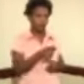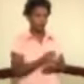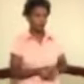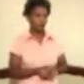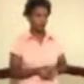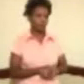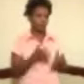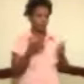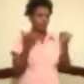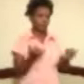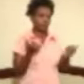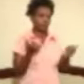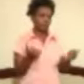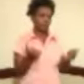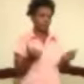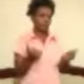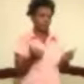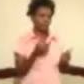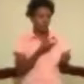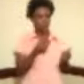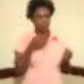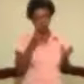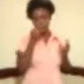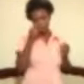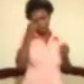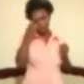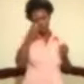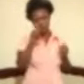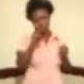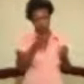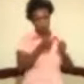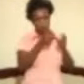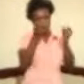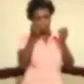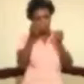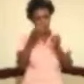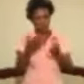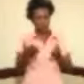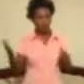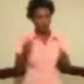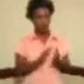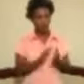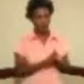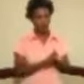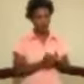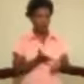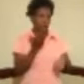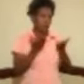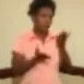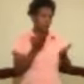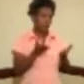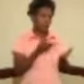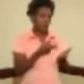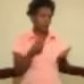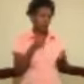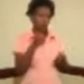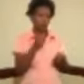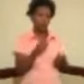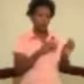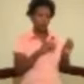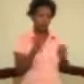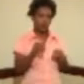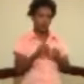Et je vous dis à que le débat ça a fini. Nous parler de, nous débattre de en pile, causé. Et encore, peut-être que il va mettre vie,